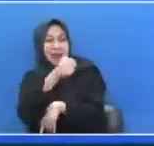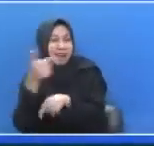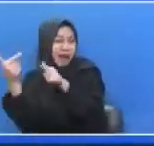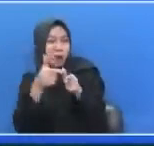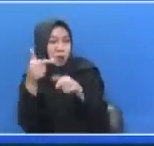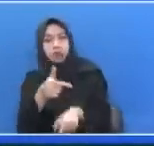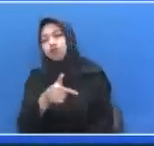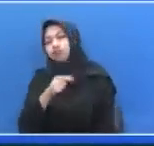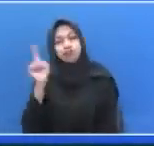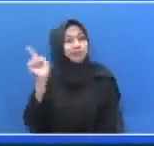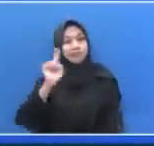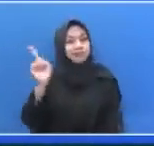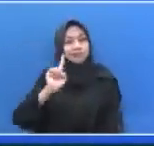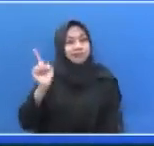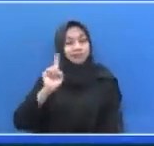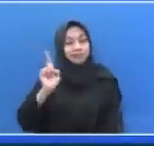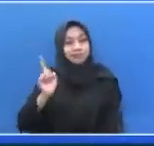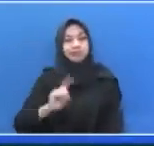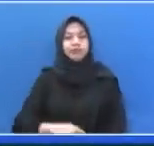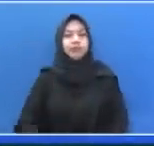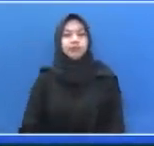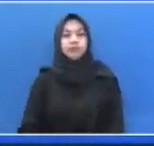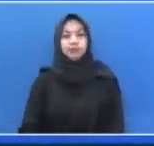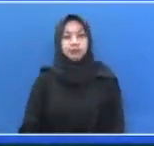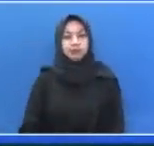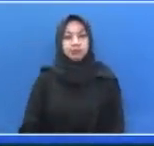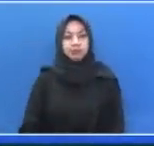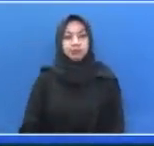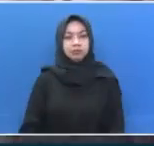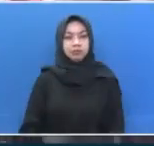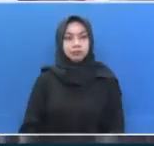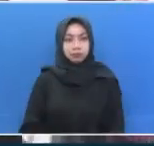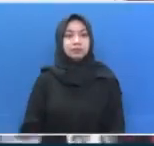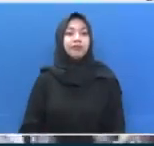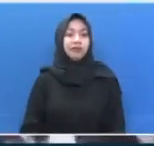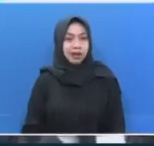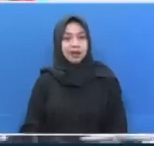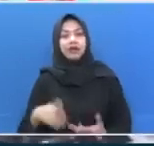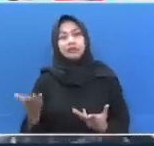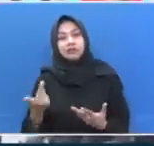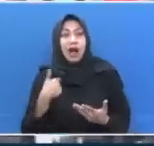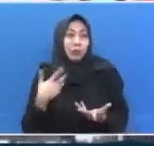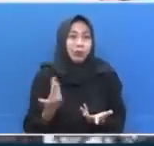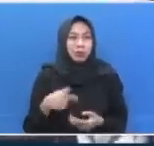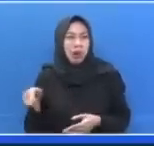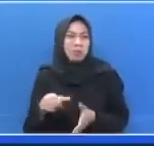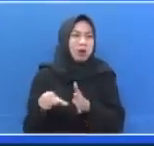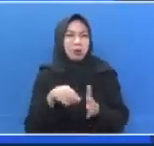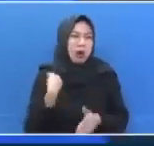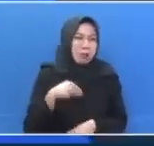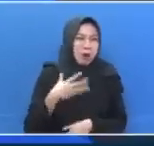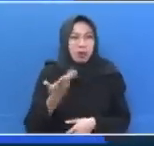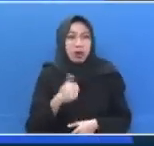Joko Widodo meminta agar tidak mengganggu pihak yang menang terlebih tidak ada niat untuk membantu